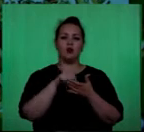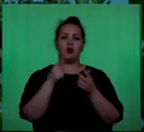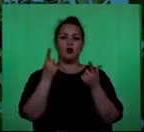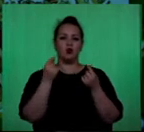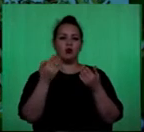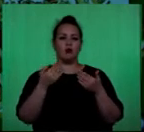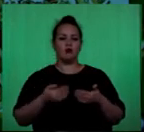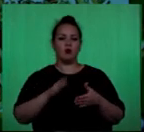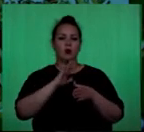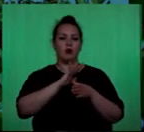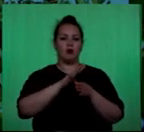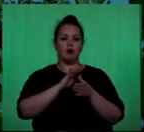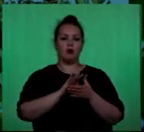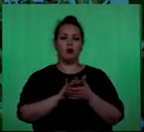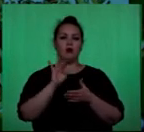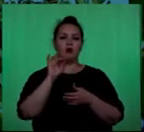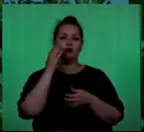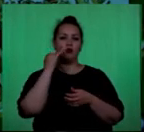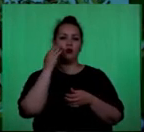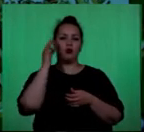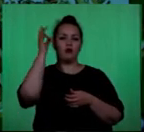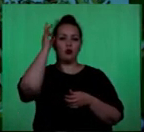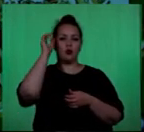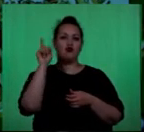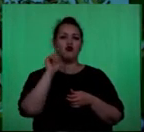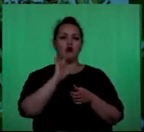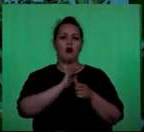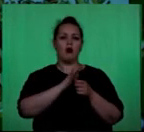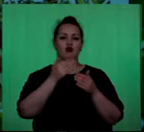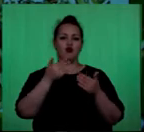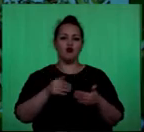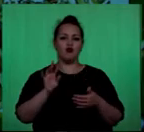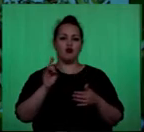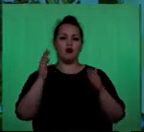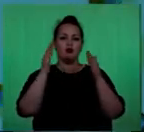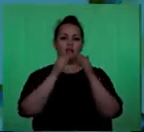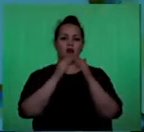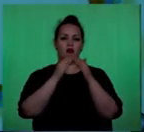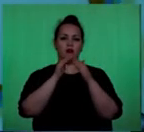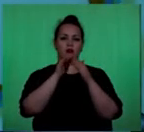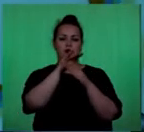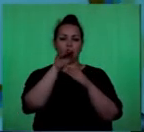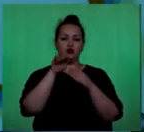карлсон и вы с легкостью вспомнили что карлсон живет на крыше